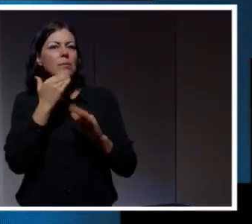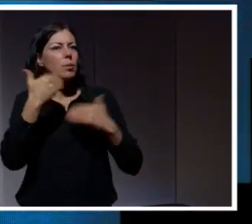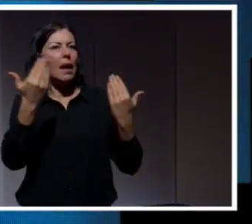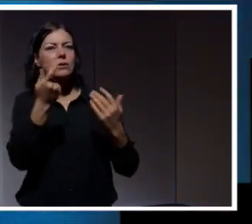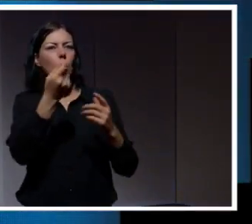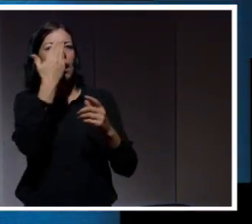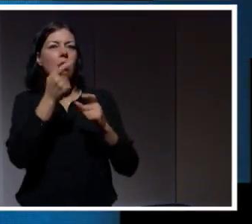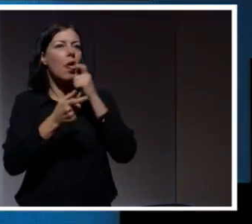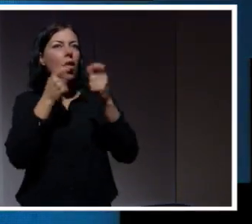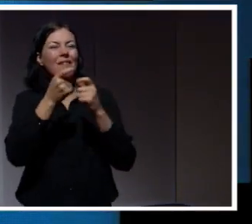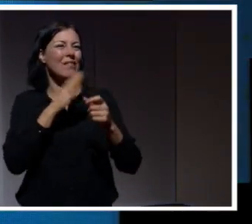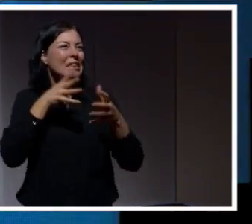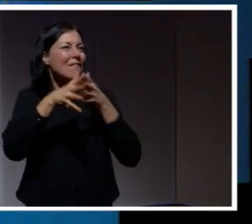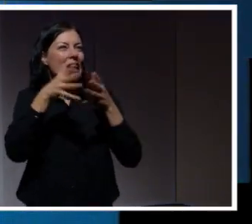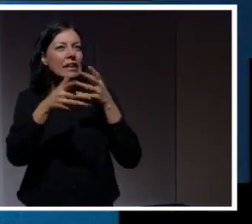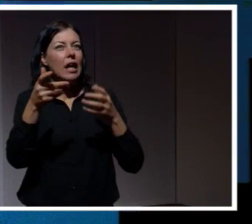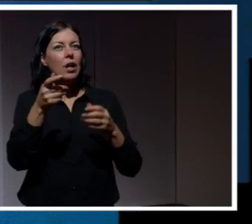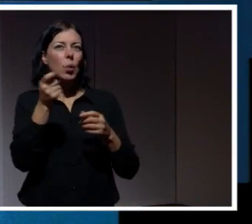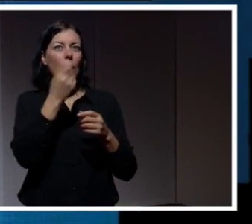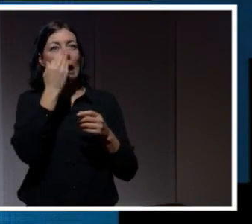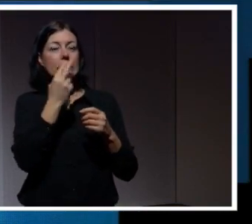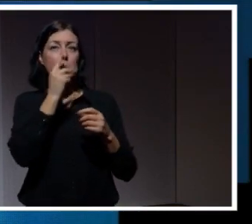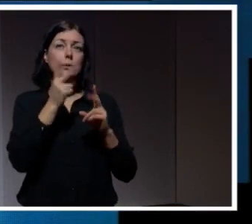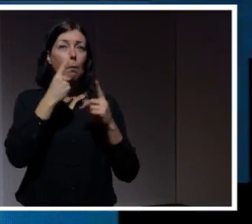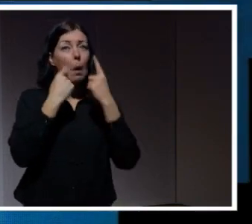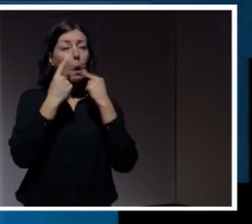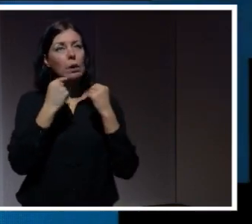som helst. Till och med med filtern, man kan få det att något ser ut som att de gråter eller så här.